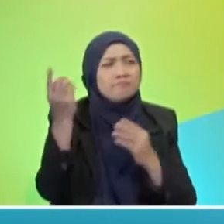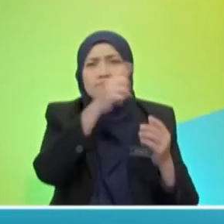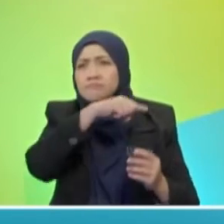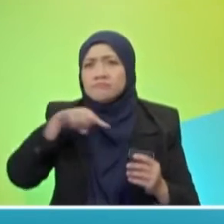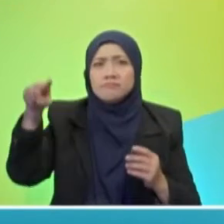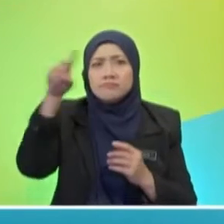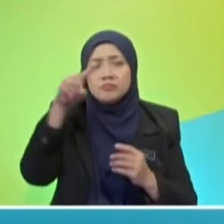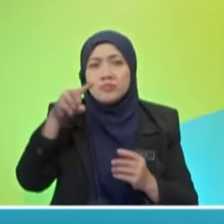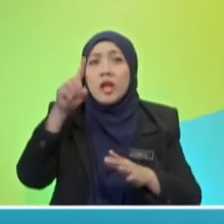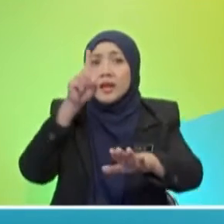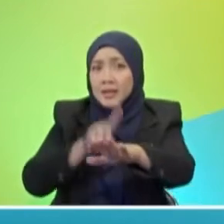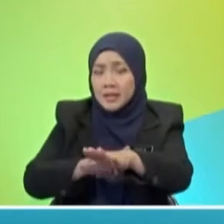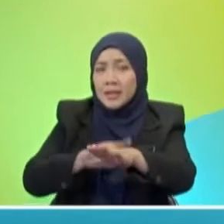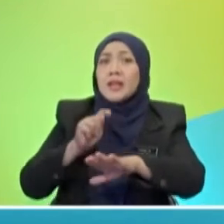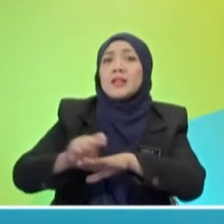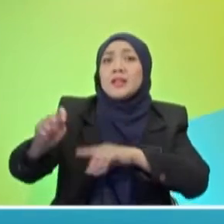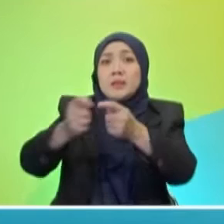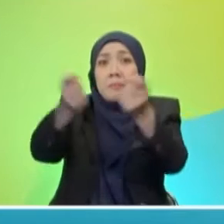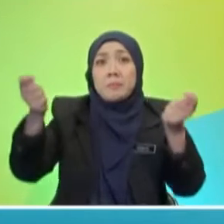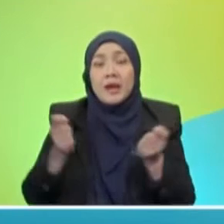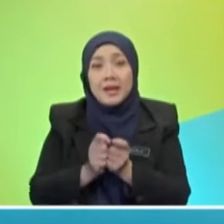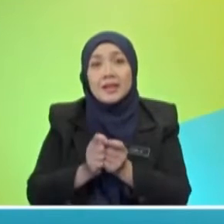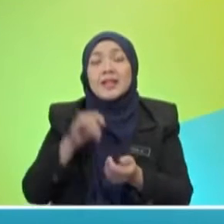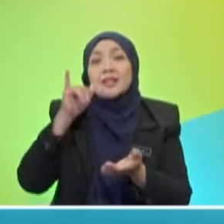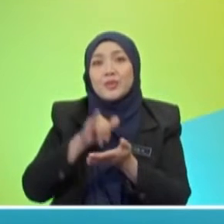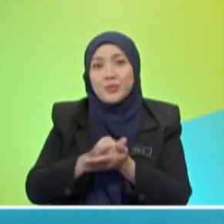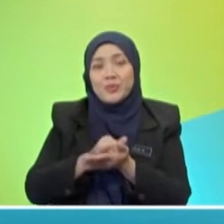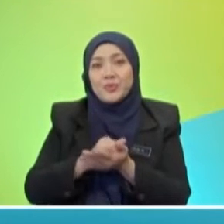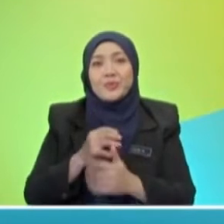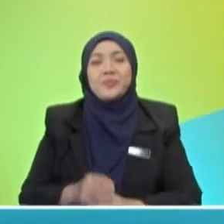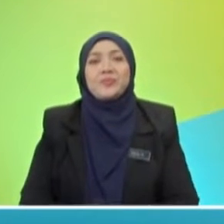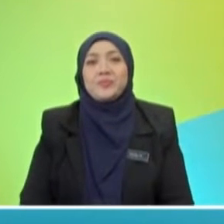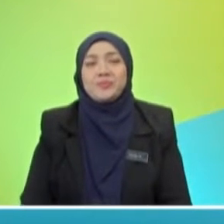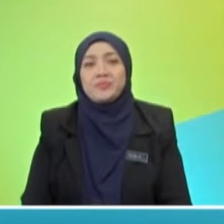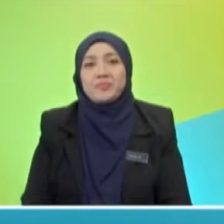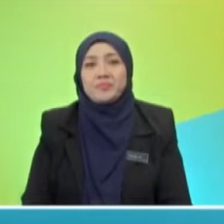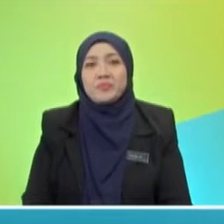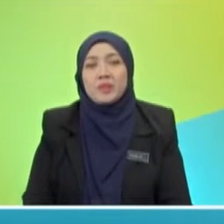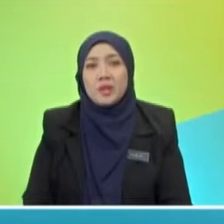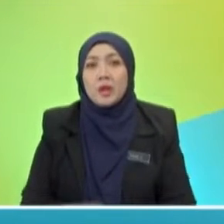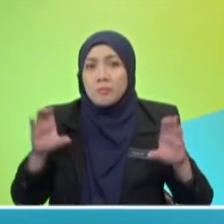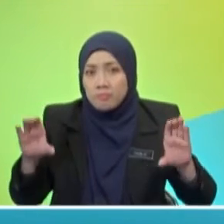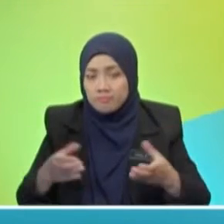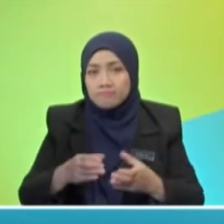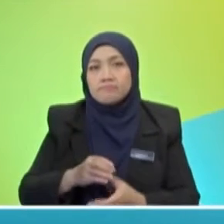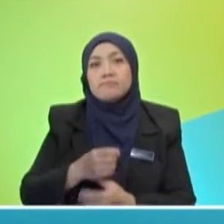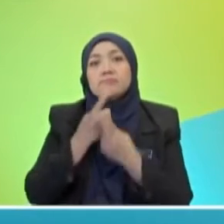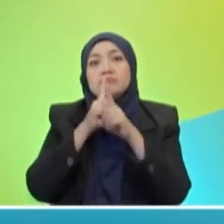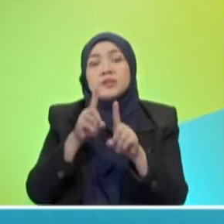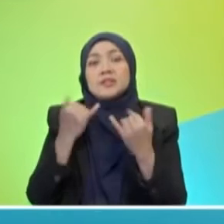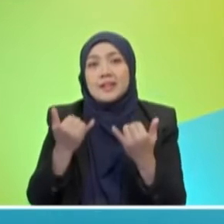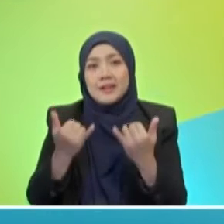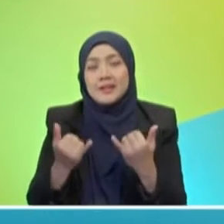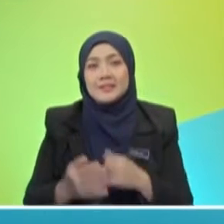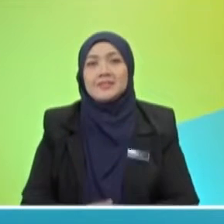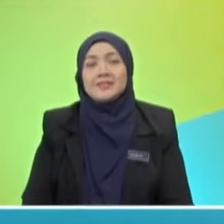itu? Bagaimanakah suasana di tempat itu? Baik, murid-murid. Bina dan tulis jawapan bercapah kamu sekarang.